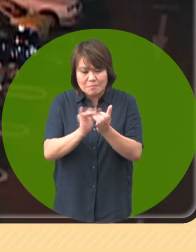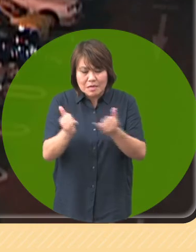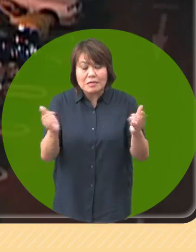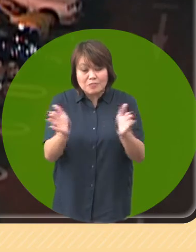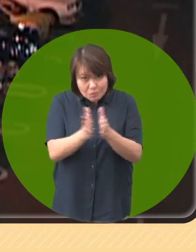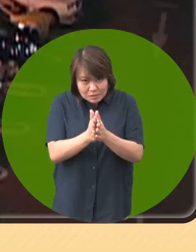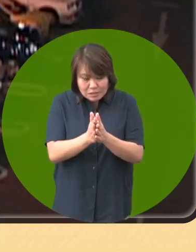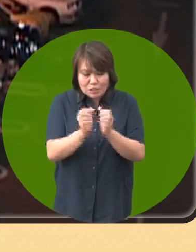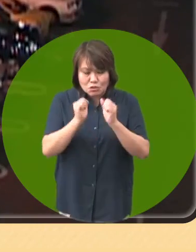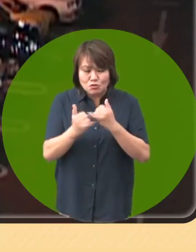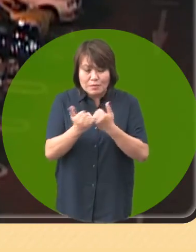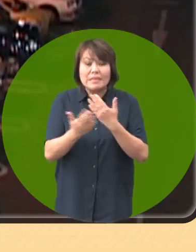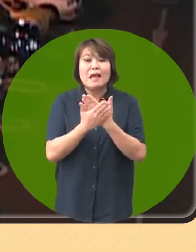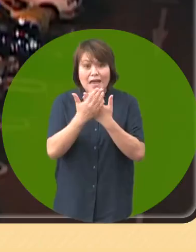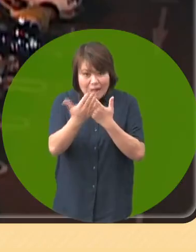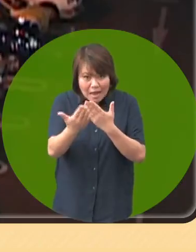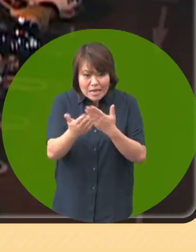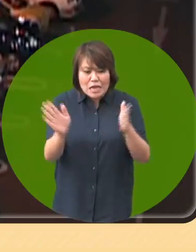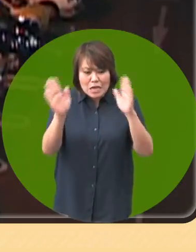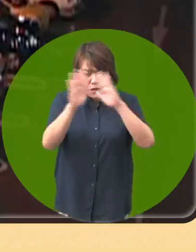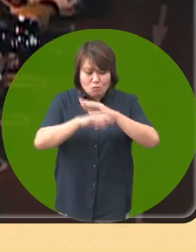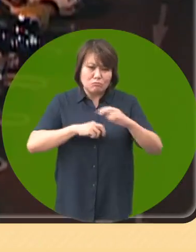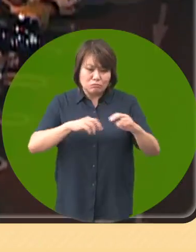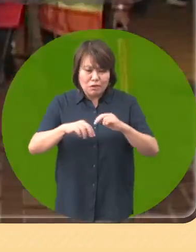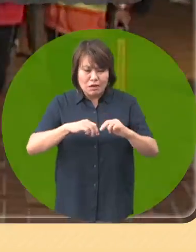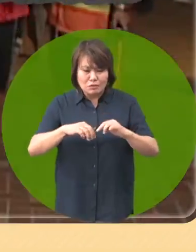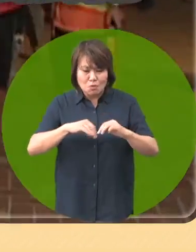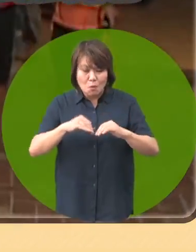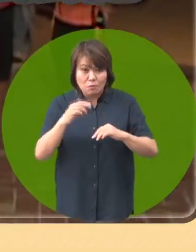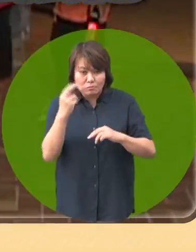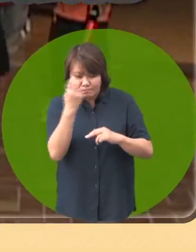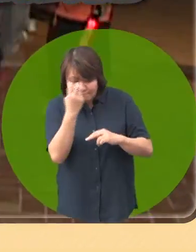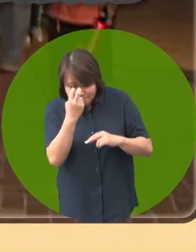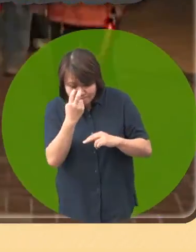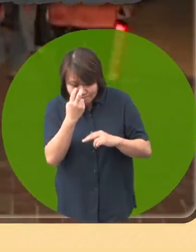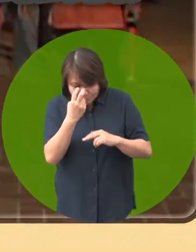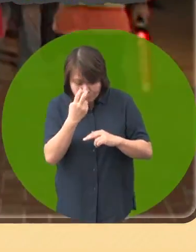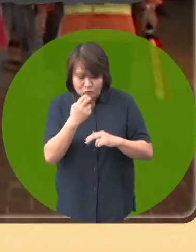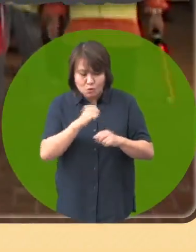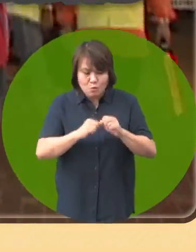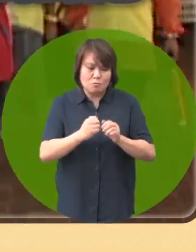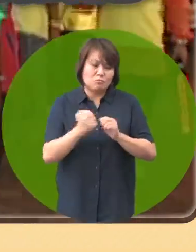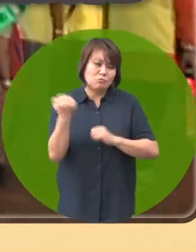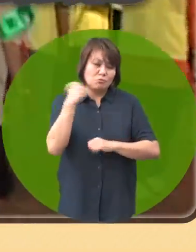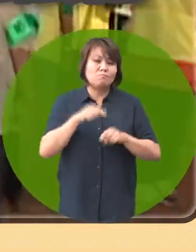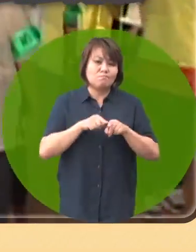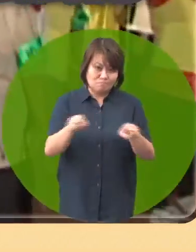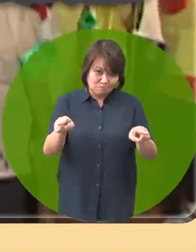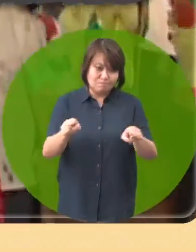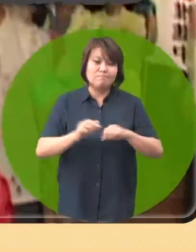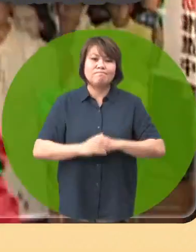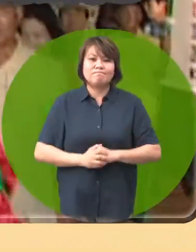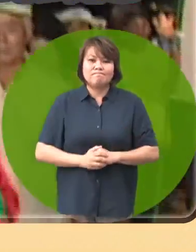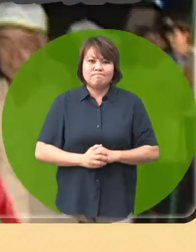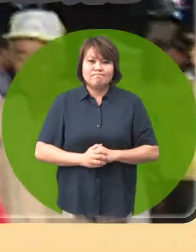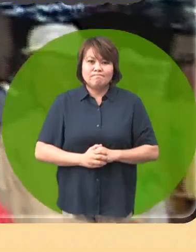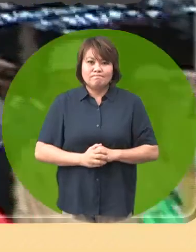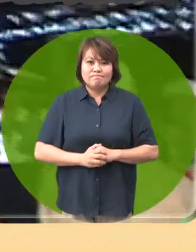大会や夜間の該当指導など少年飛行防止の取り組みを強化しています